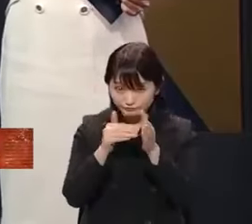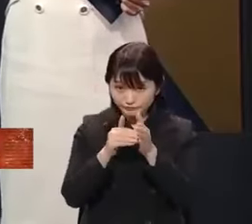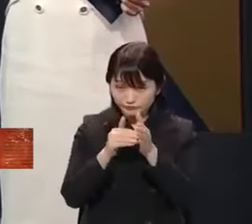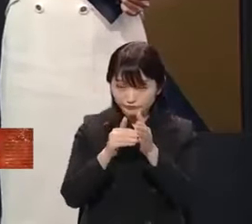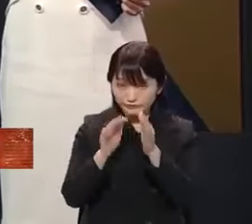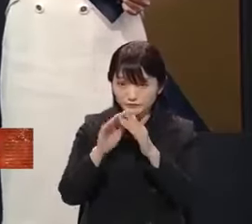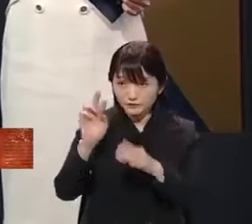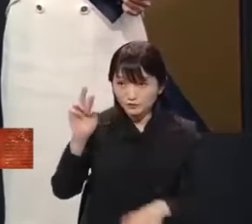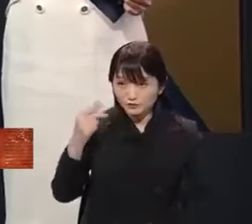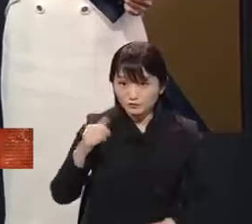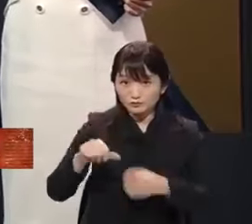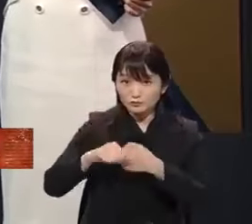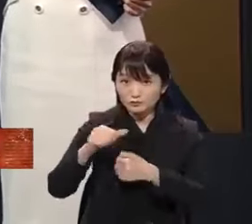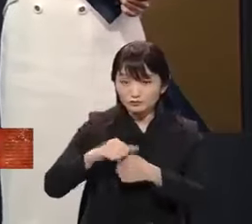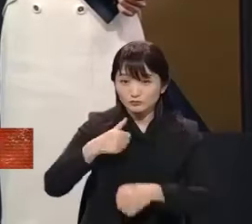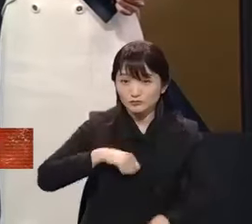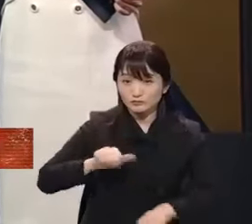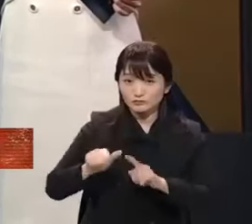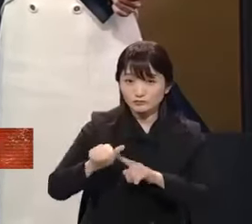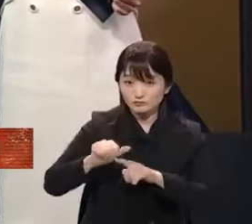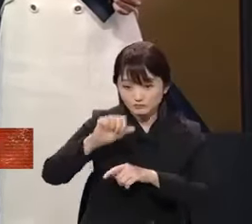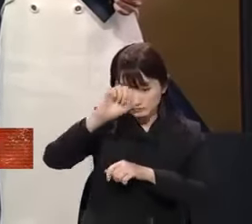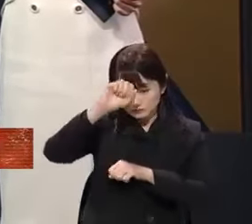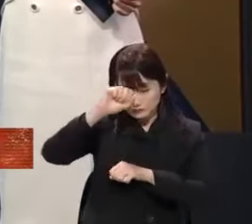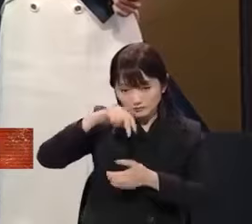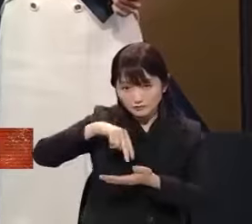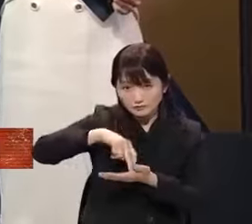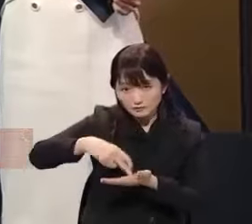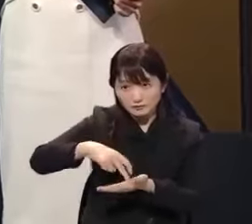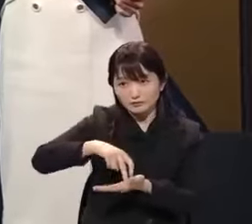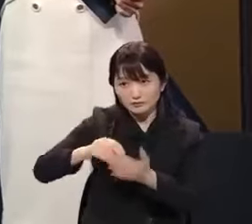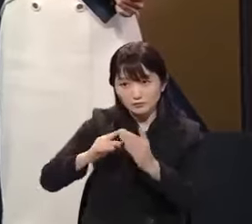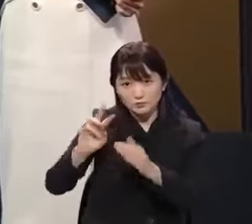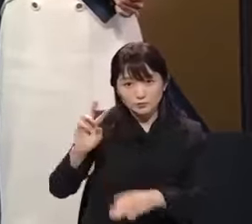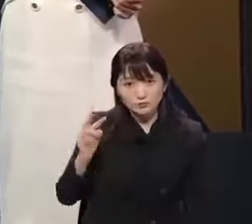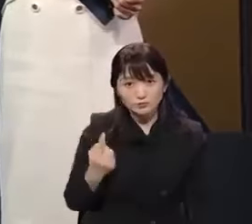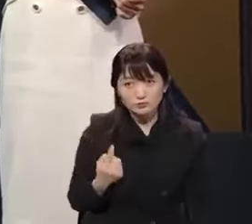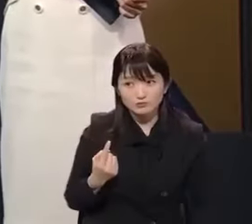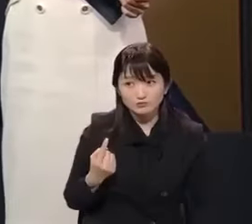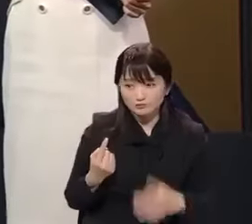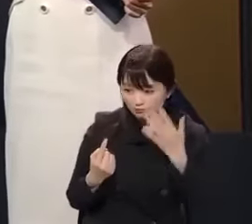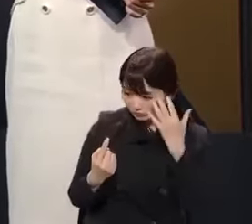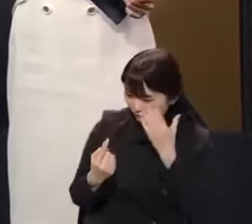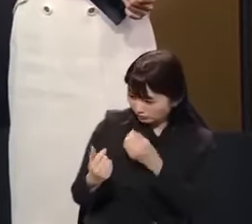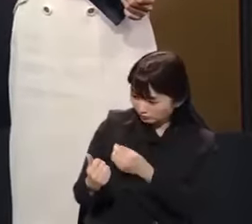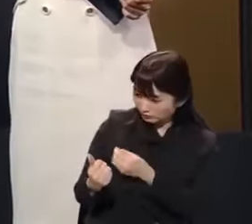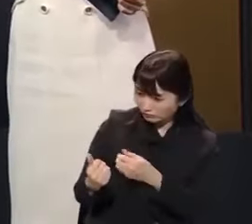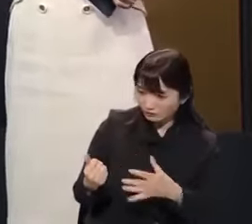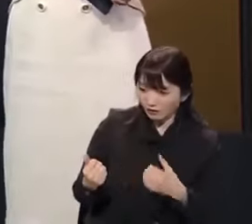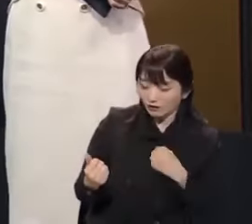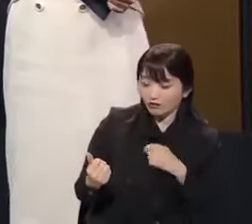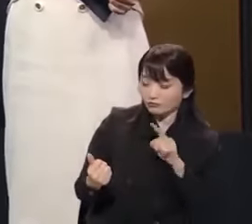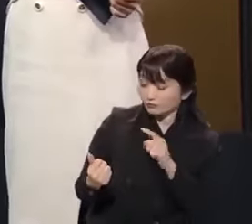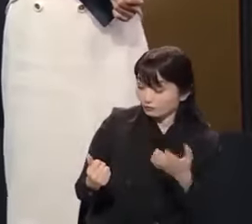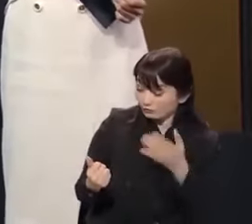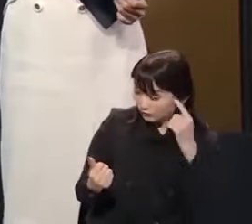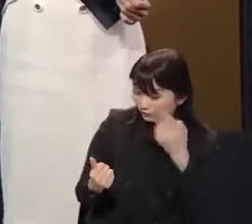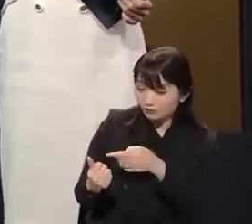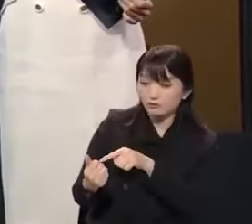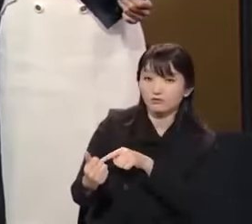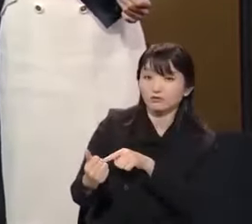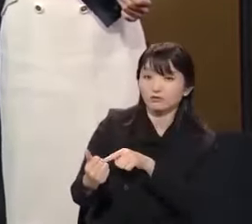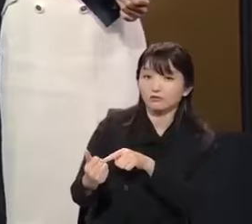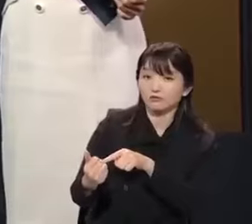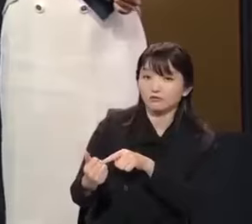돌아온 초등학교 5학년 아들이 다리를 절뚝이며 집에 들어왔습니다. 부모는 깜짝 놀라서 무슨 일이 있었냐고